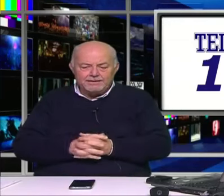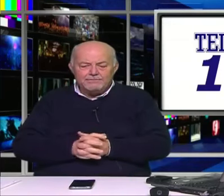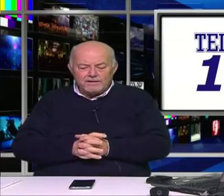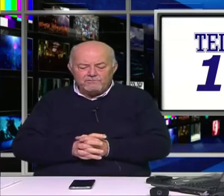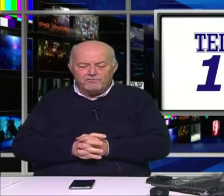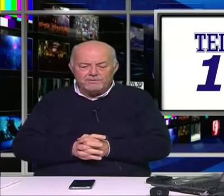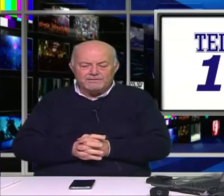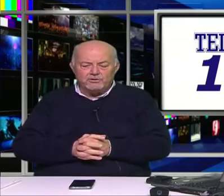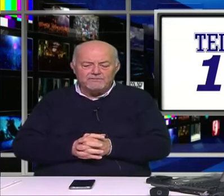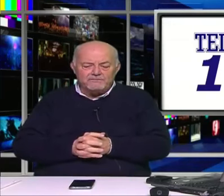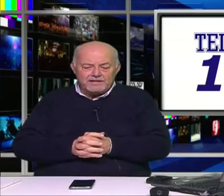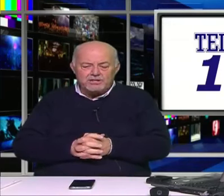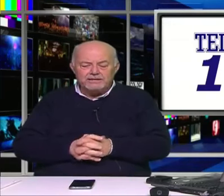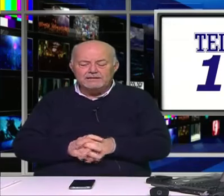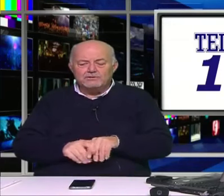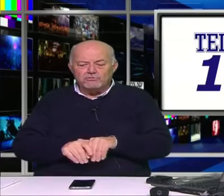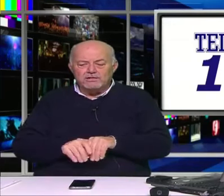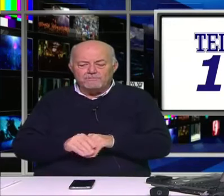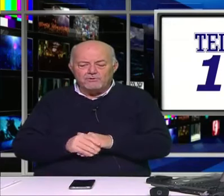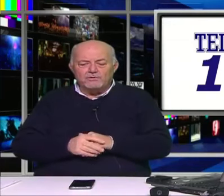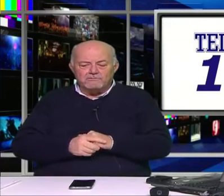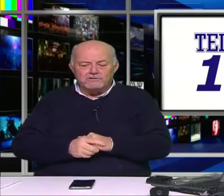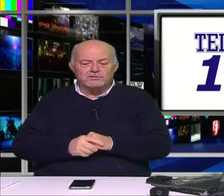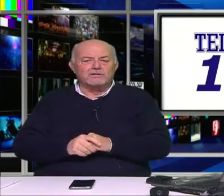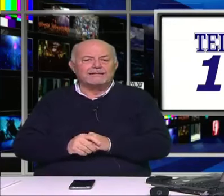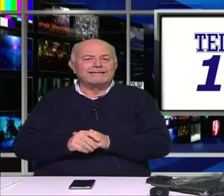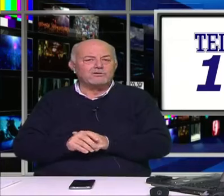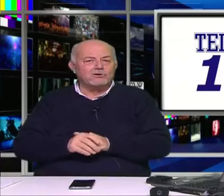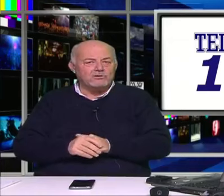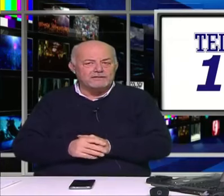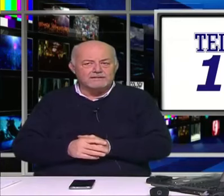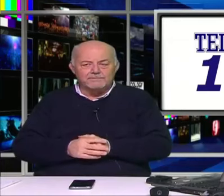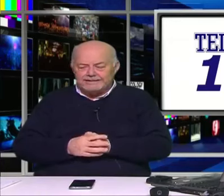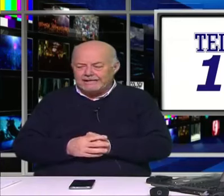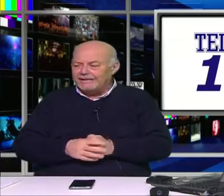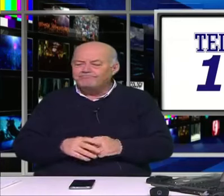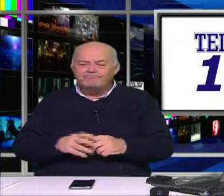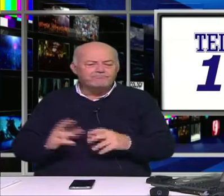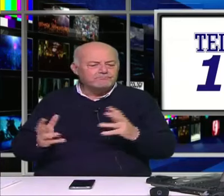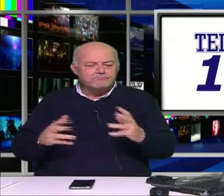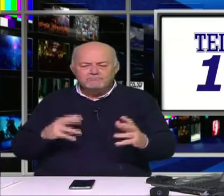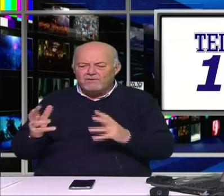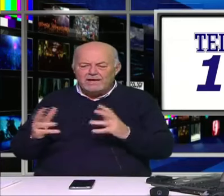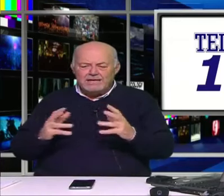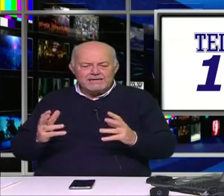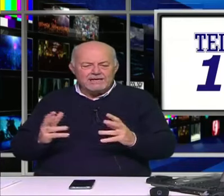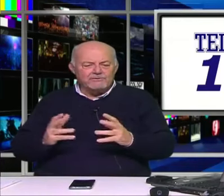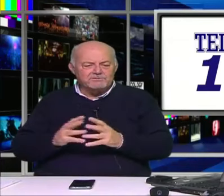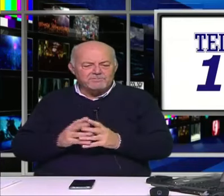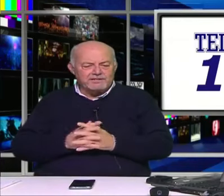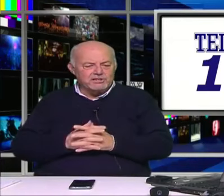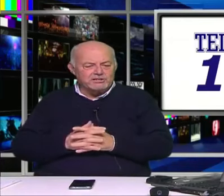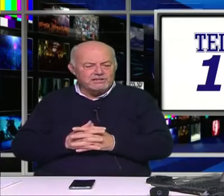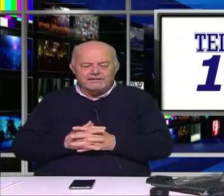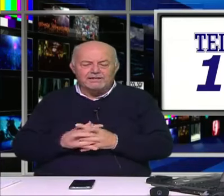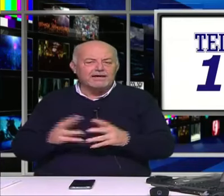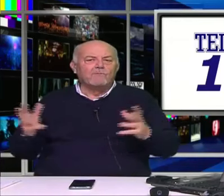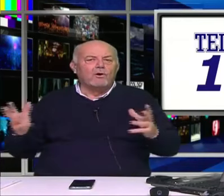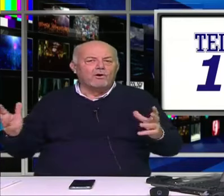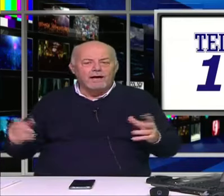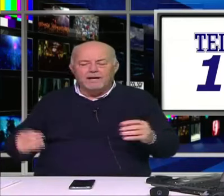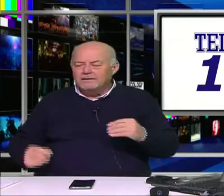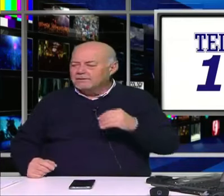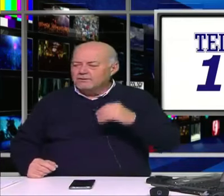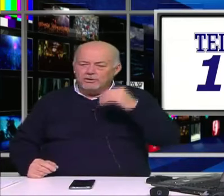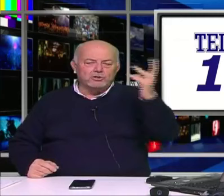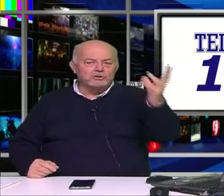altre informazioni. Invece chiudiamo con la questione del Covid, perché è una specie di tira e